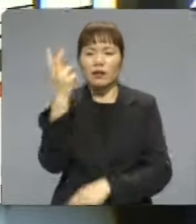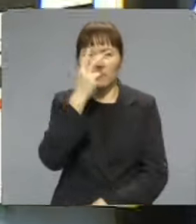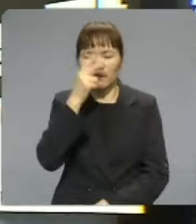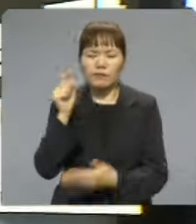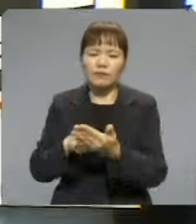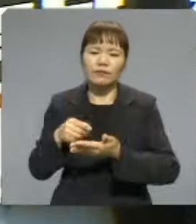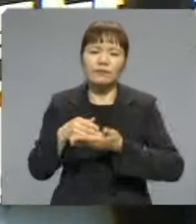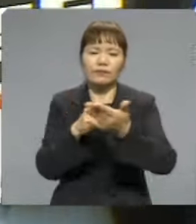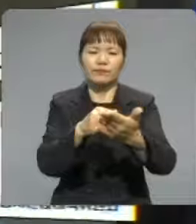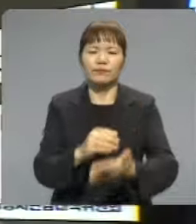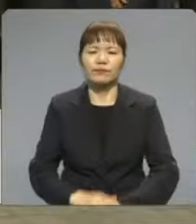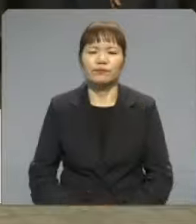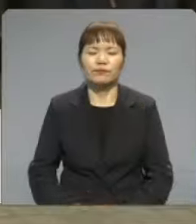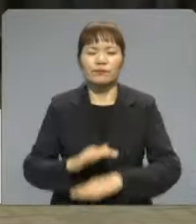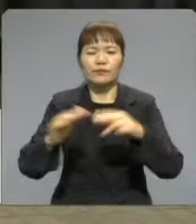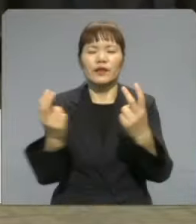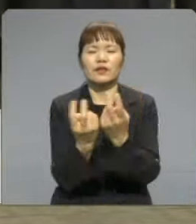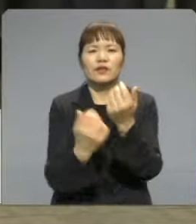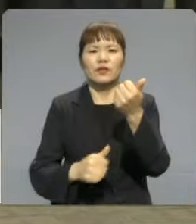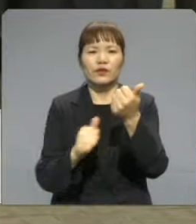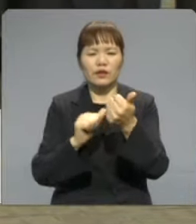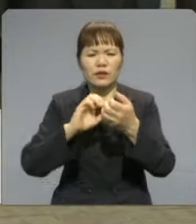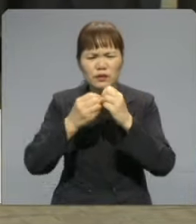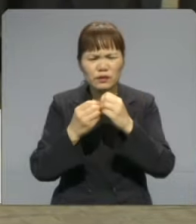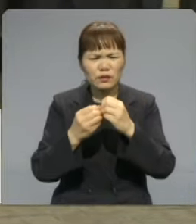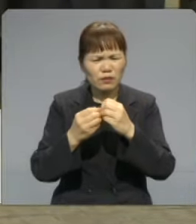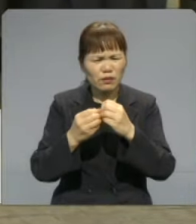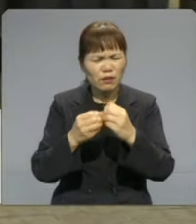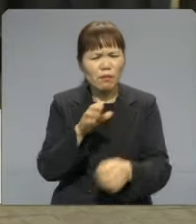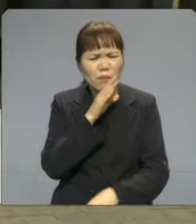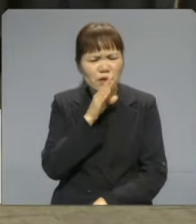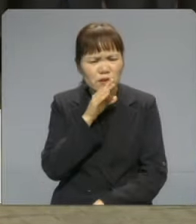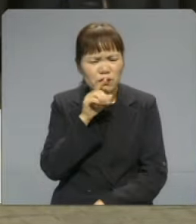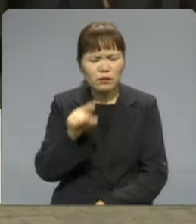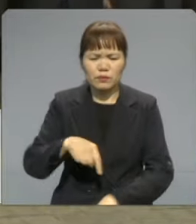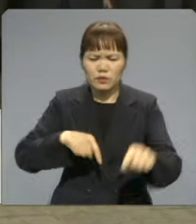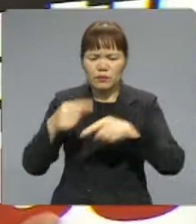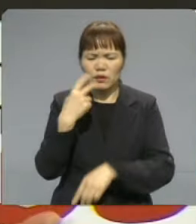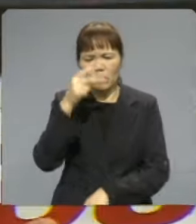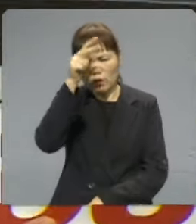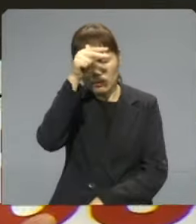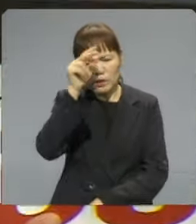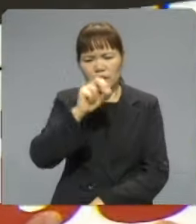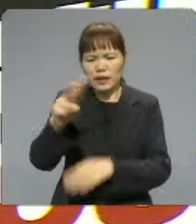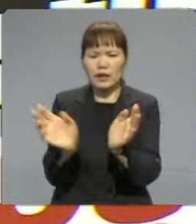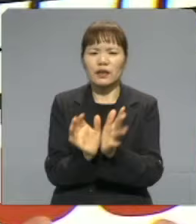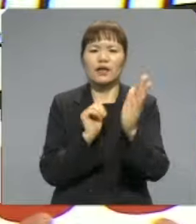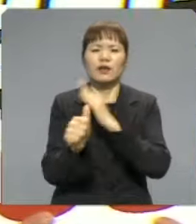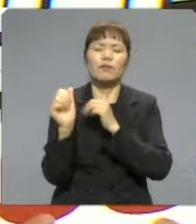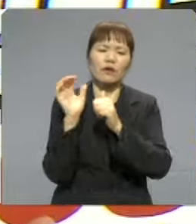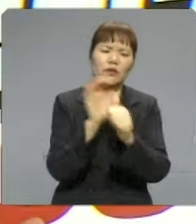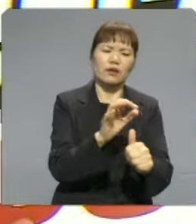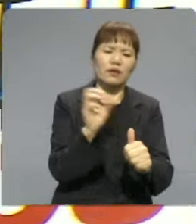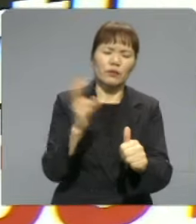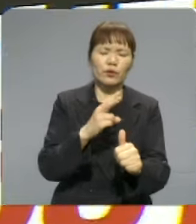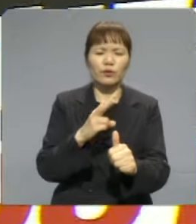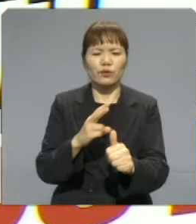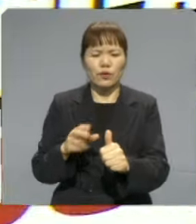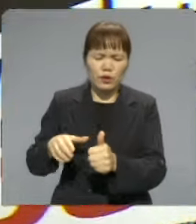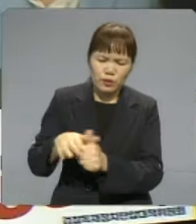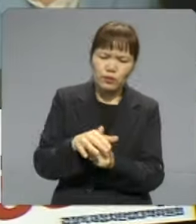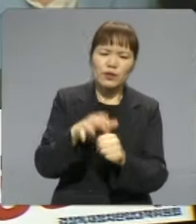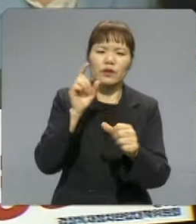촉구했습니다. 대책위는 진술 조작이 사실이라면 정치검찰이 야당 대표를 탄압하고 그야말로 죽이기